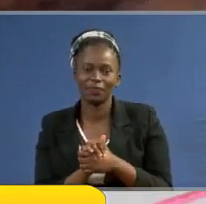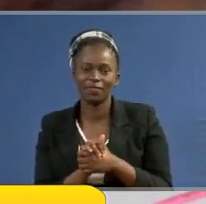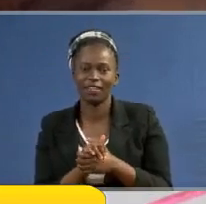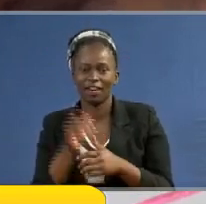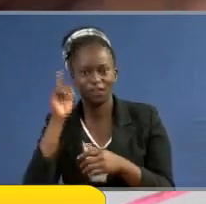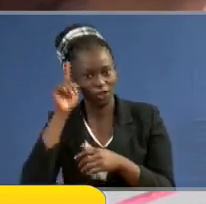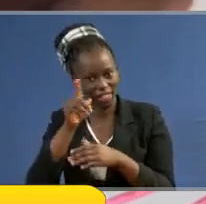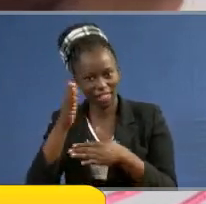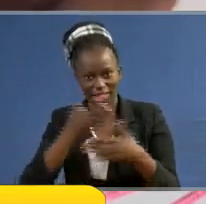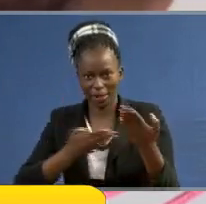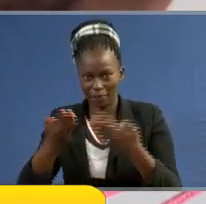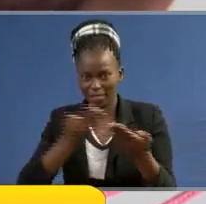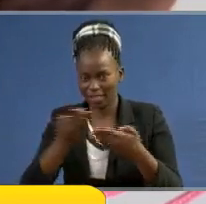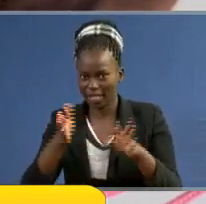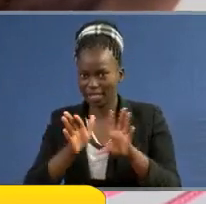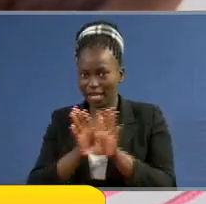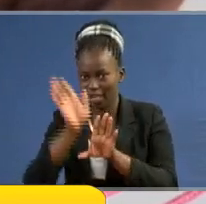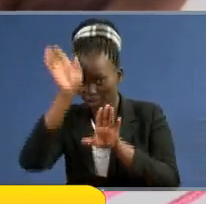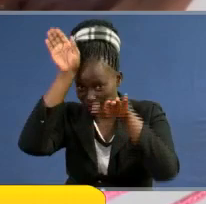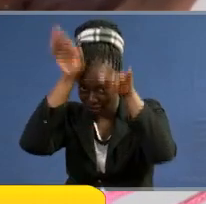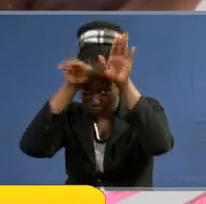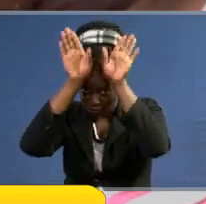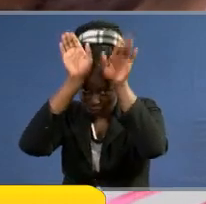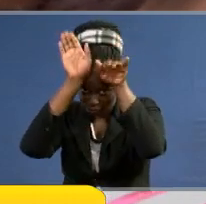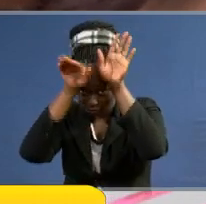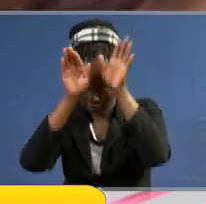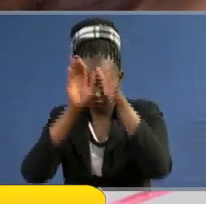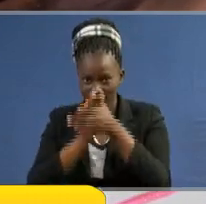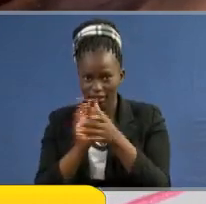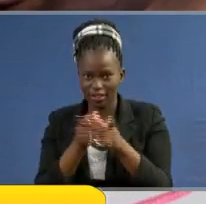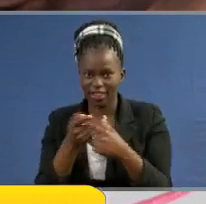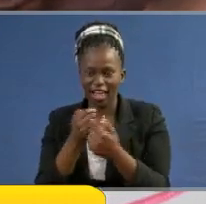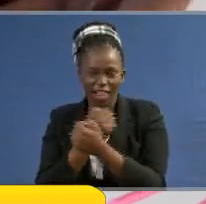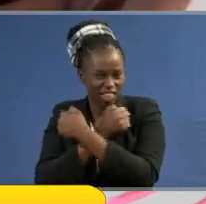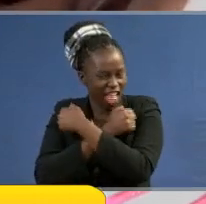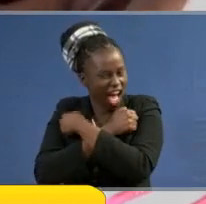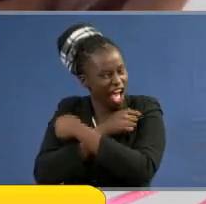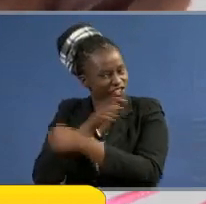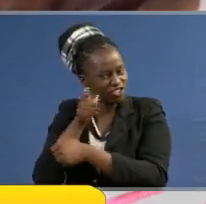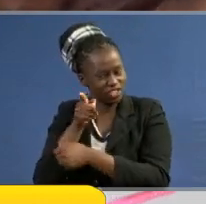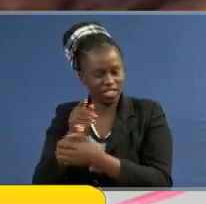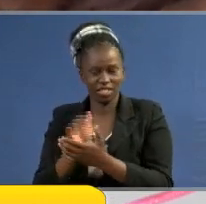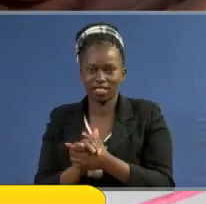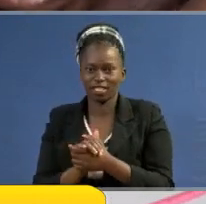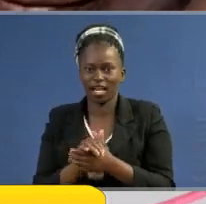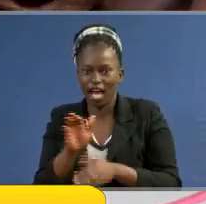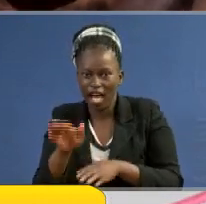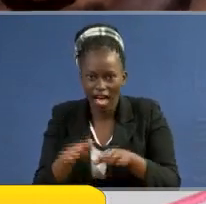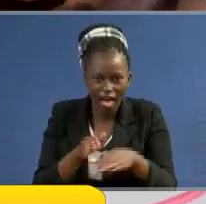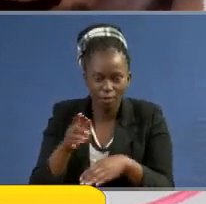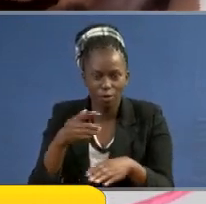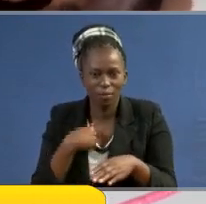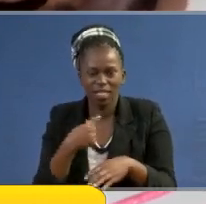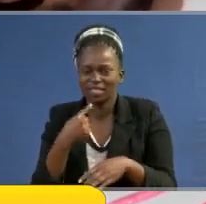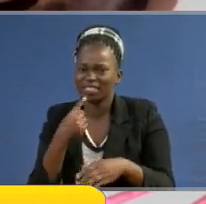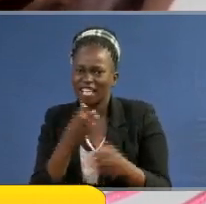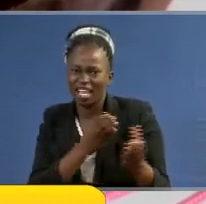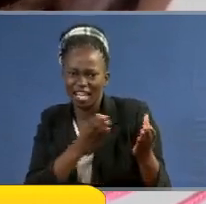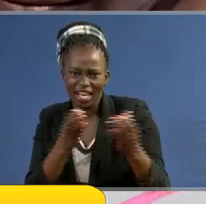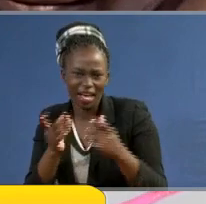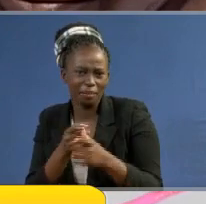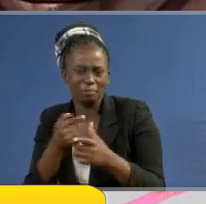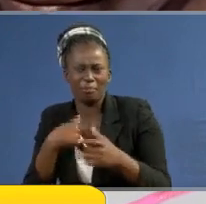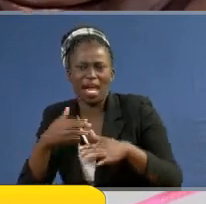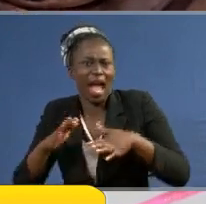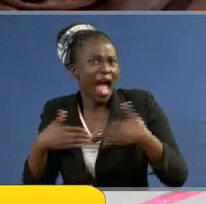kwa hiyo biashara ya punda na kupenda huyo mnyama. Aliniambia nitabebwa na punda, nilifurahia